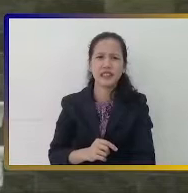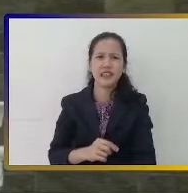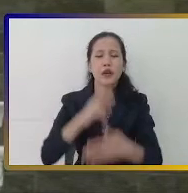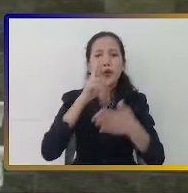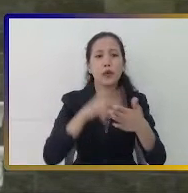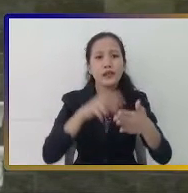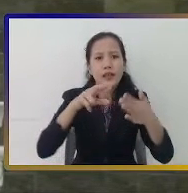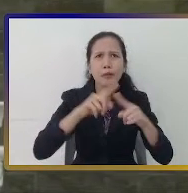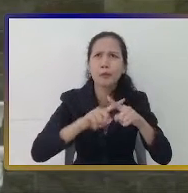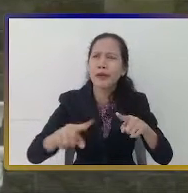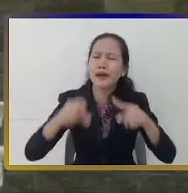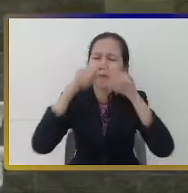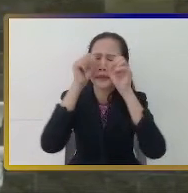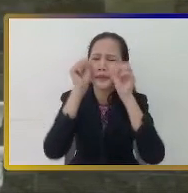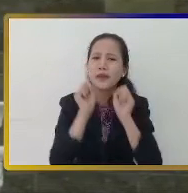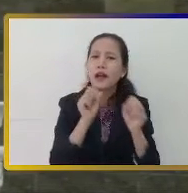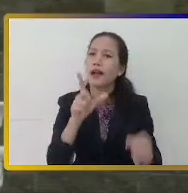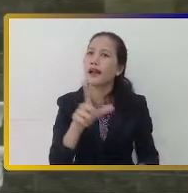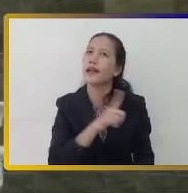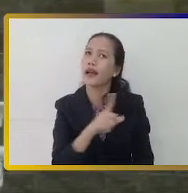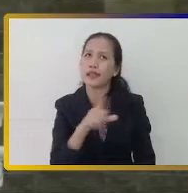rin magbasa.